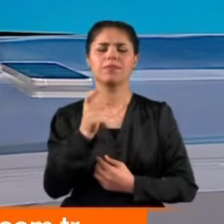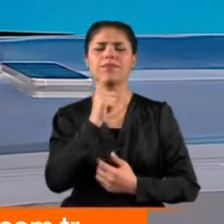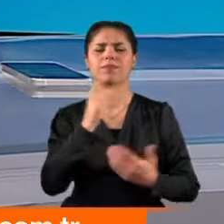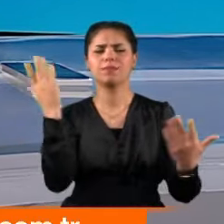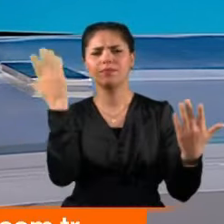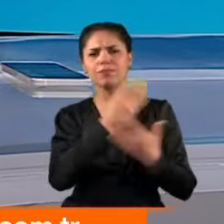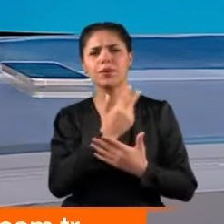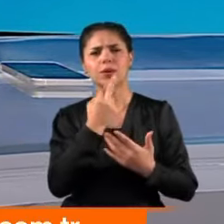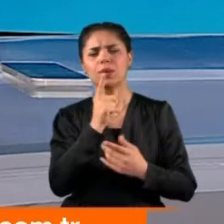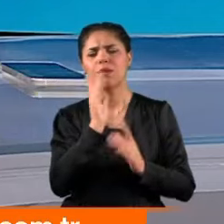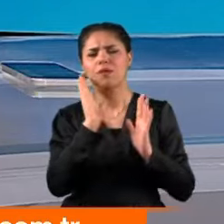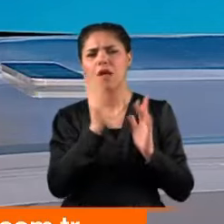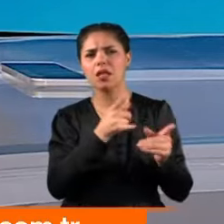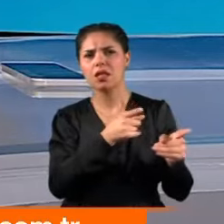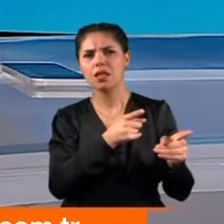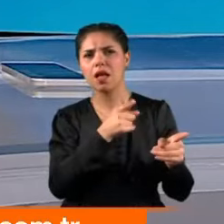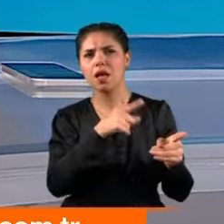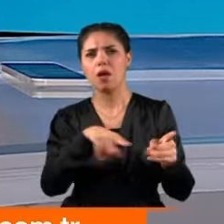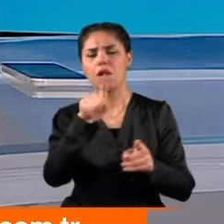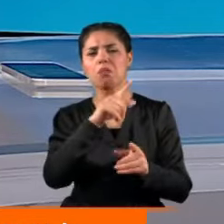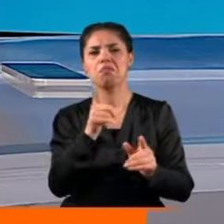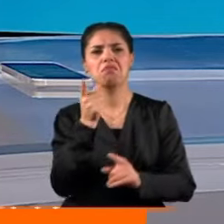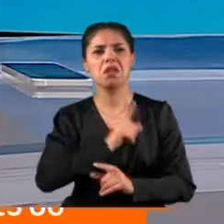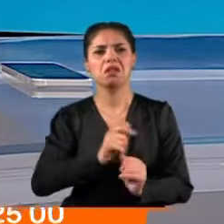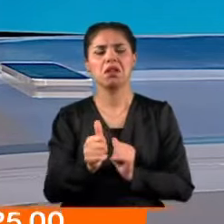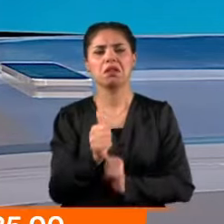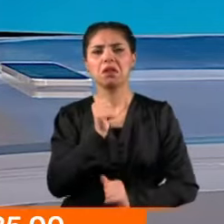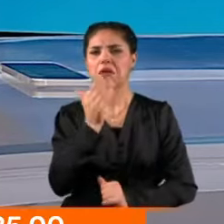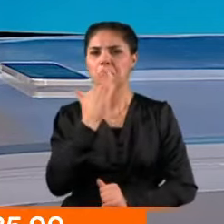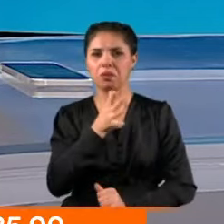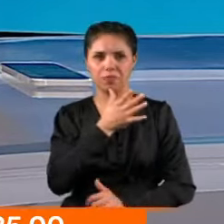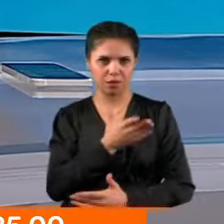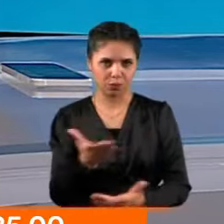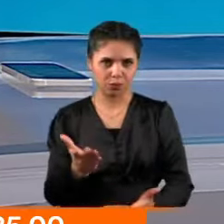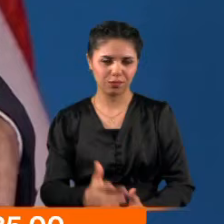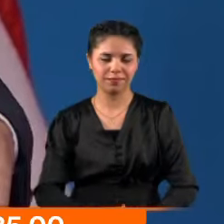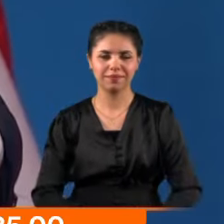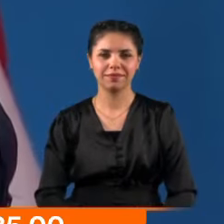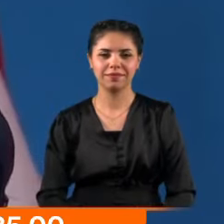gaf yaptı. Ancak tüm bunlara rağmen adaylıktan da geri adım atmıyor diyorsunuz.